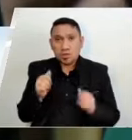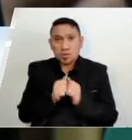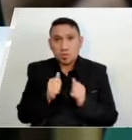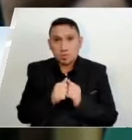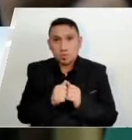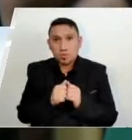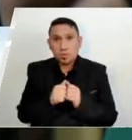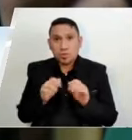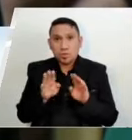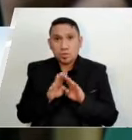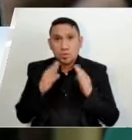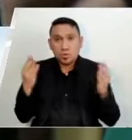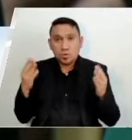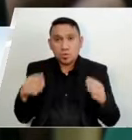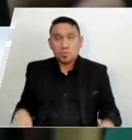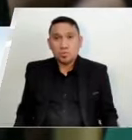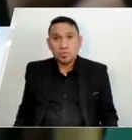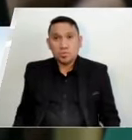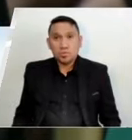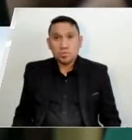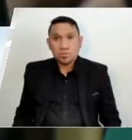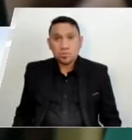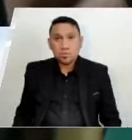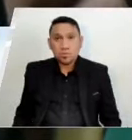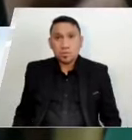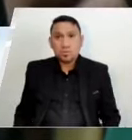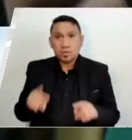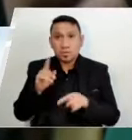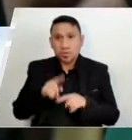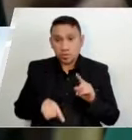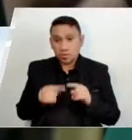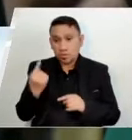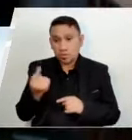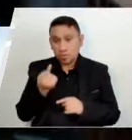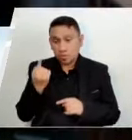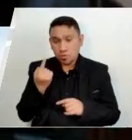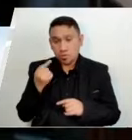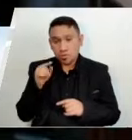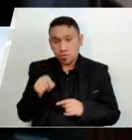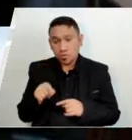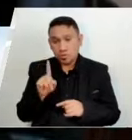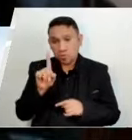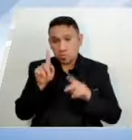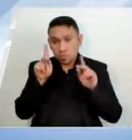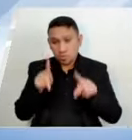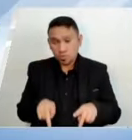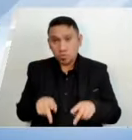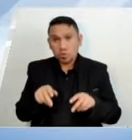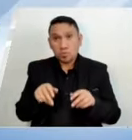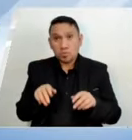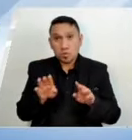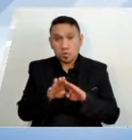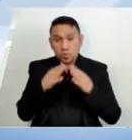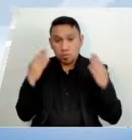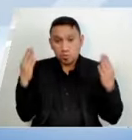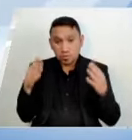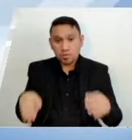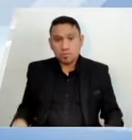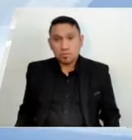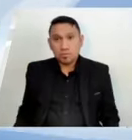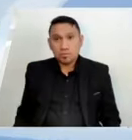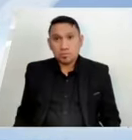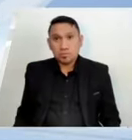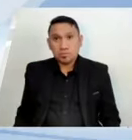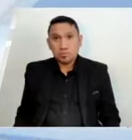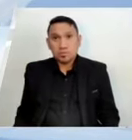po ang ibig kong sabihin hindi pupwedeng isang tao lang ang magbubukas giit ng pcs so Office of the general manager hindi